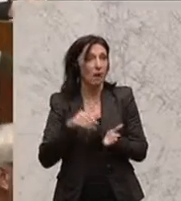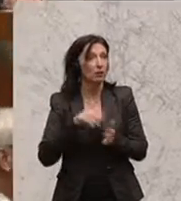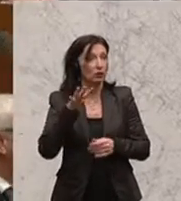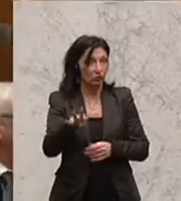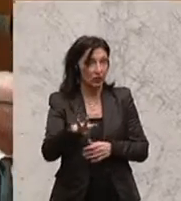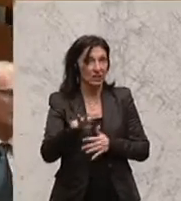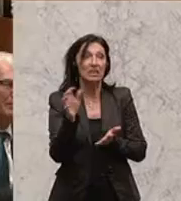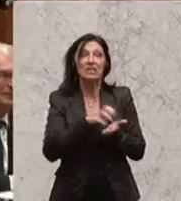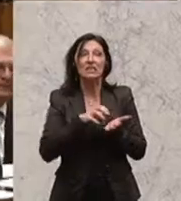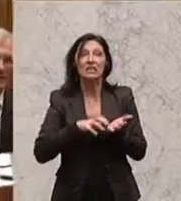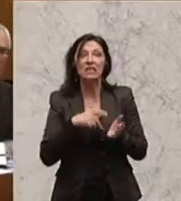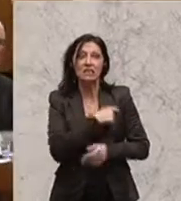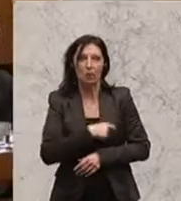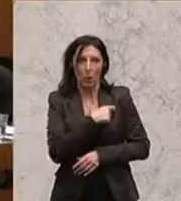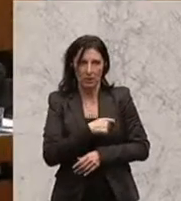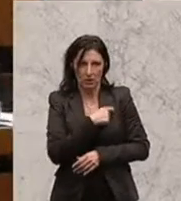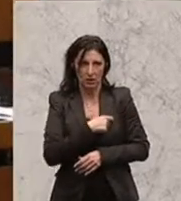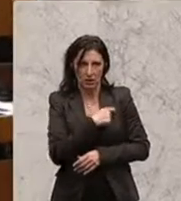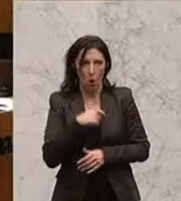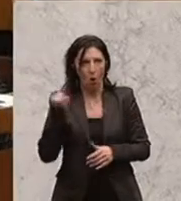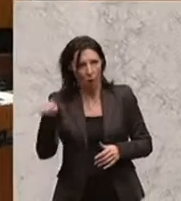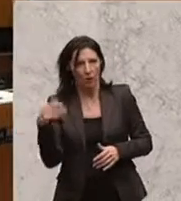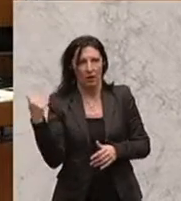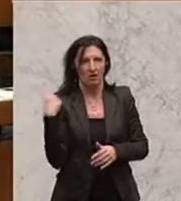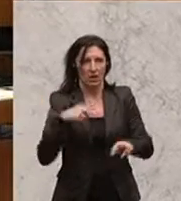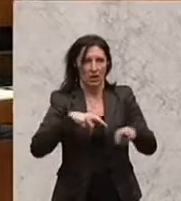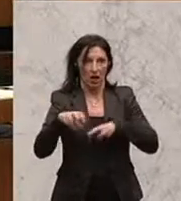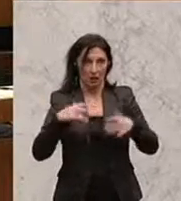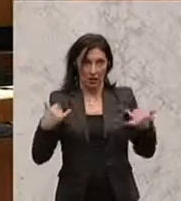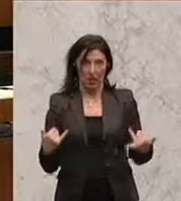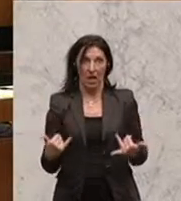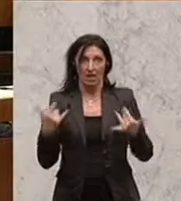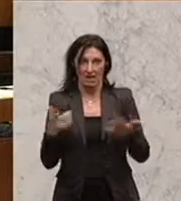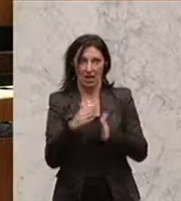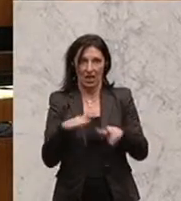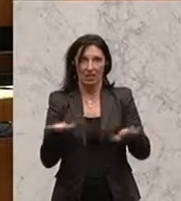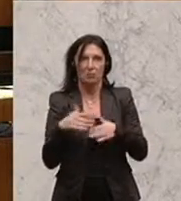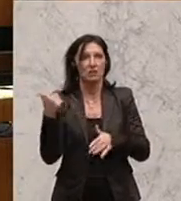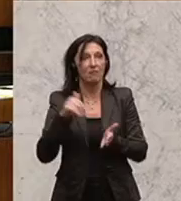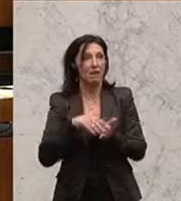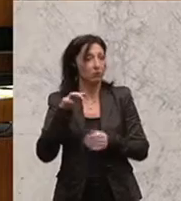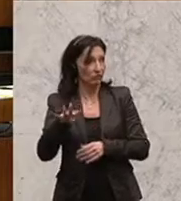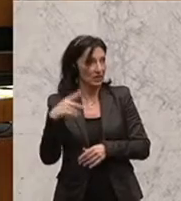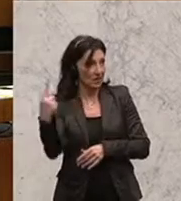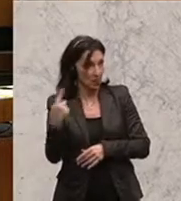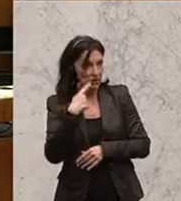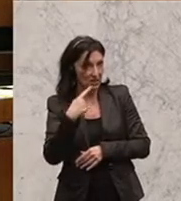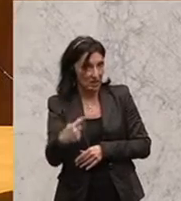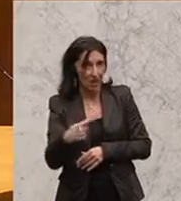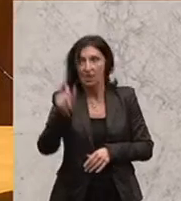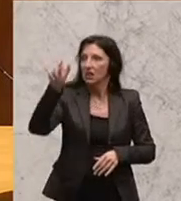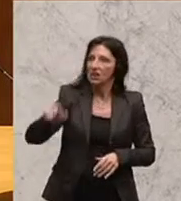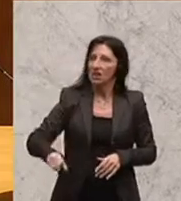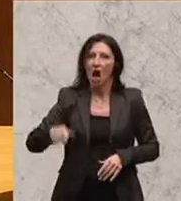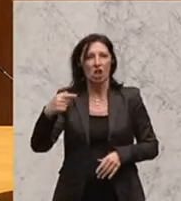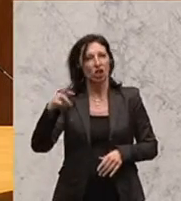Krisenkommission ja von Ihnen als Feigenblatt der Regierung kritisiert. Heute, im Dezember 2014, sagen Sie selbst, dass Irmgard Gries hervorragende